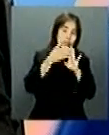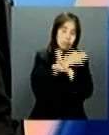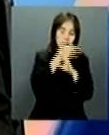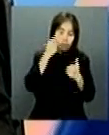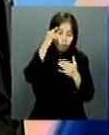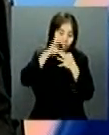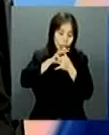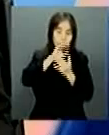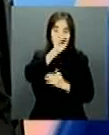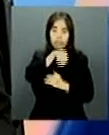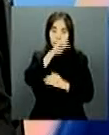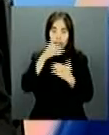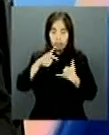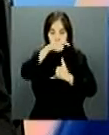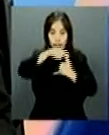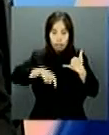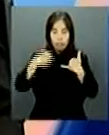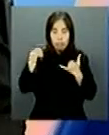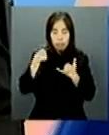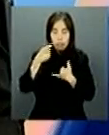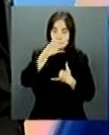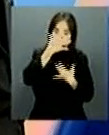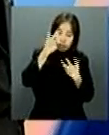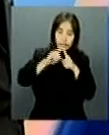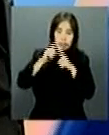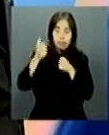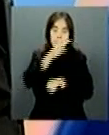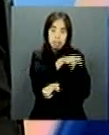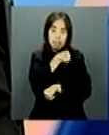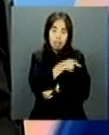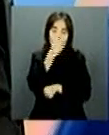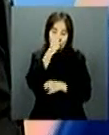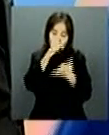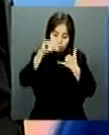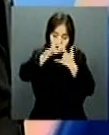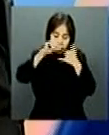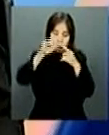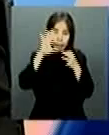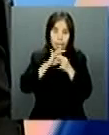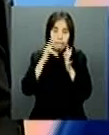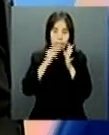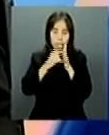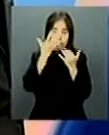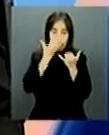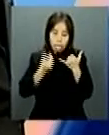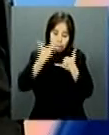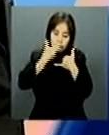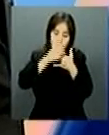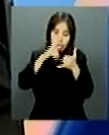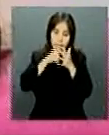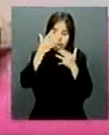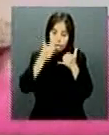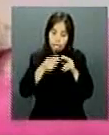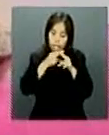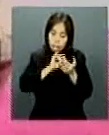แม้ว่าร่างกายจะตอบสนองได้มากขึ้นล่าสุดแพทย์ทดลองลดปริมาณการใช้ยาปฏิชีวนะลงเพื่อให้ช้างฟื้นตัวได้เองค่ะ